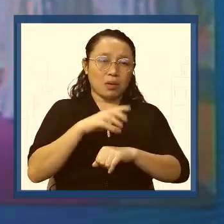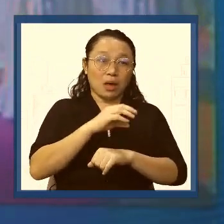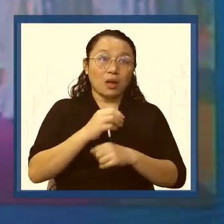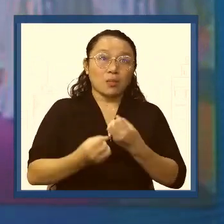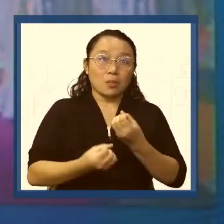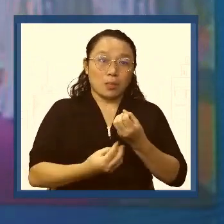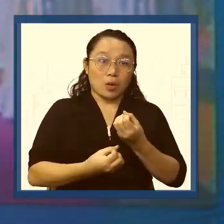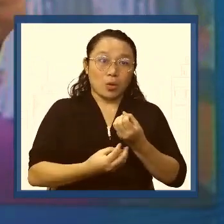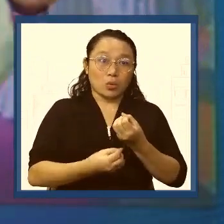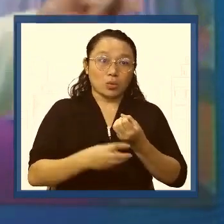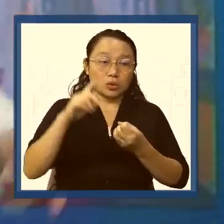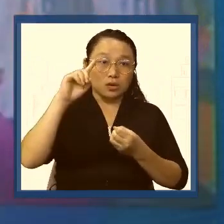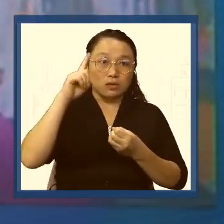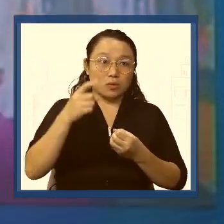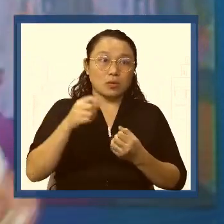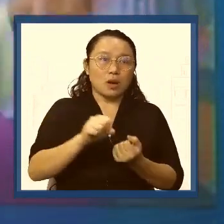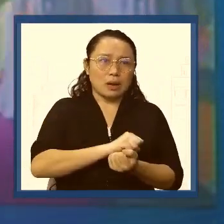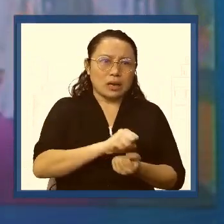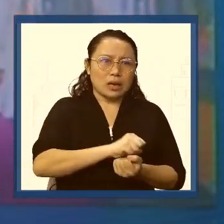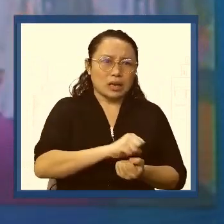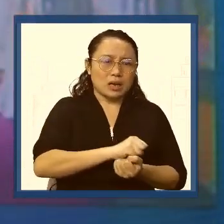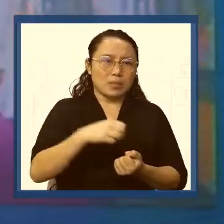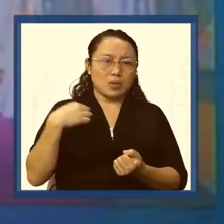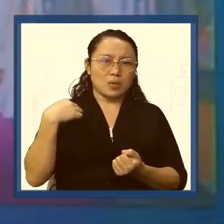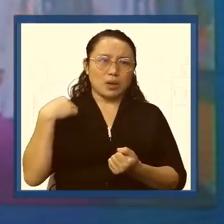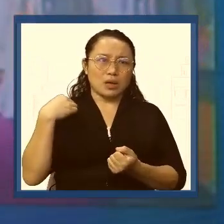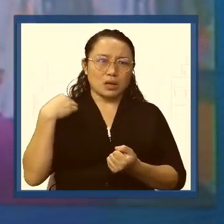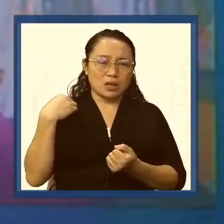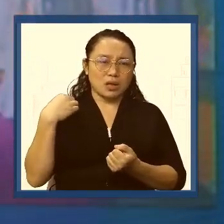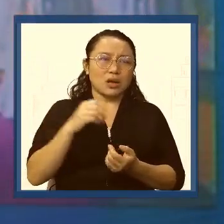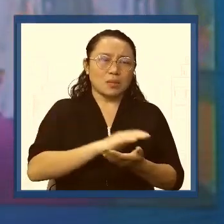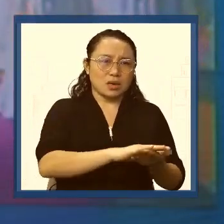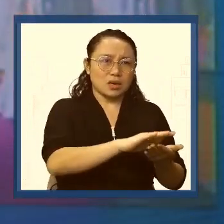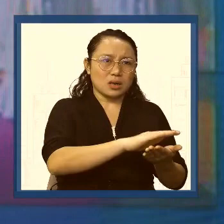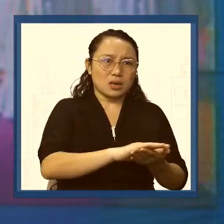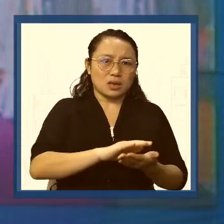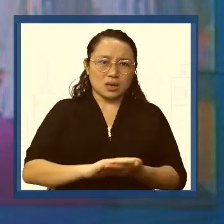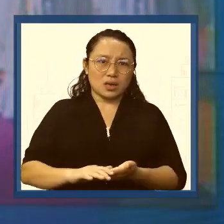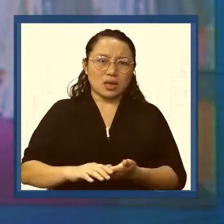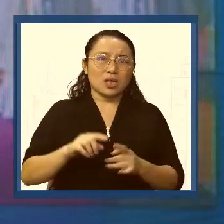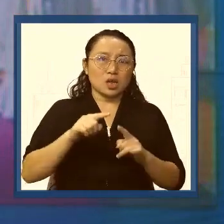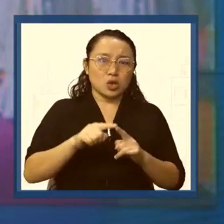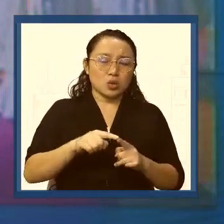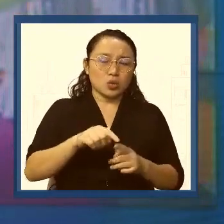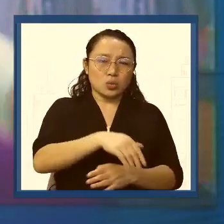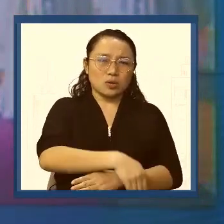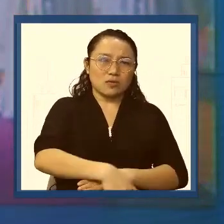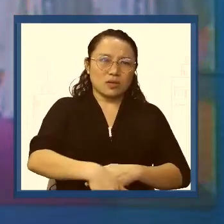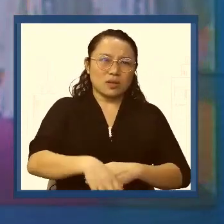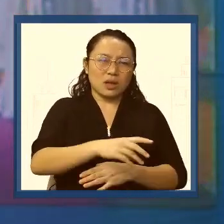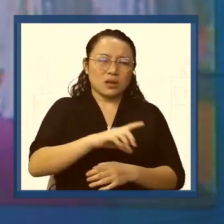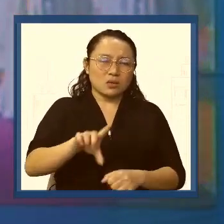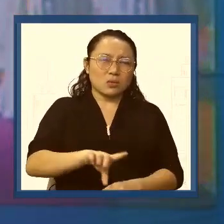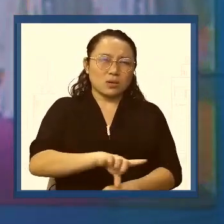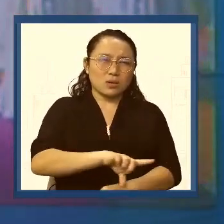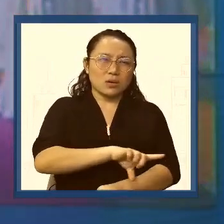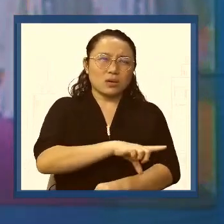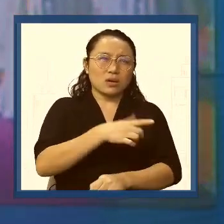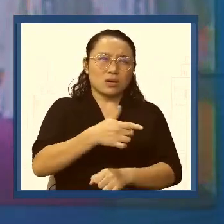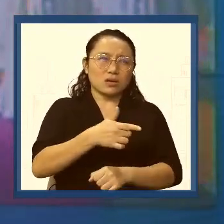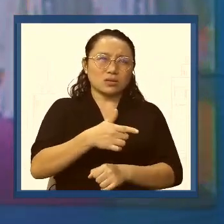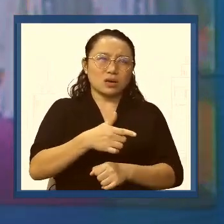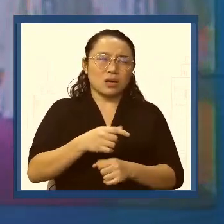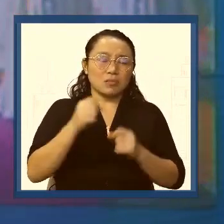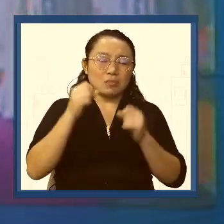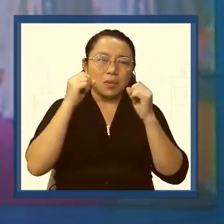siya, pagkaon, manlaba, manlimpyo, maurang hapon, hangtod pagkagabi, madugay pa siya gulato sa imabtag alas 12.